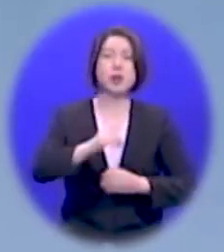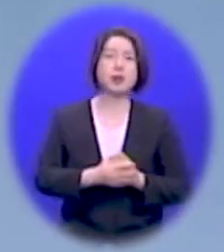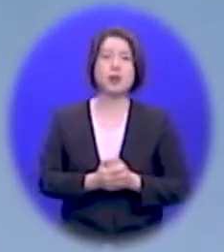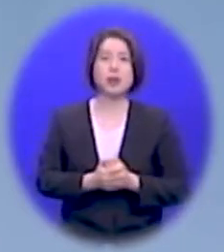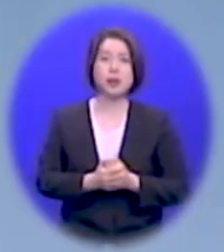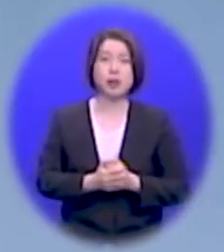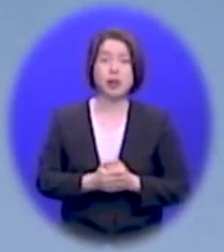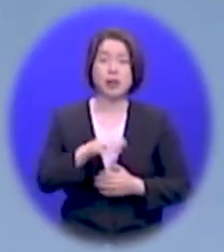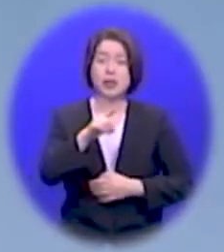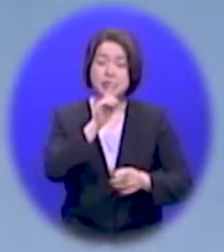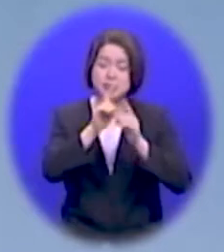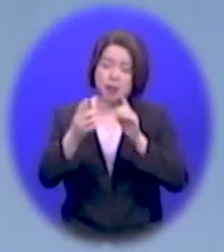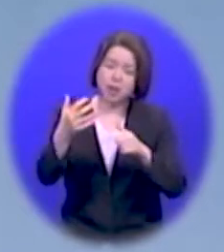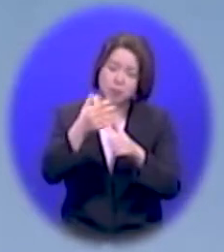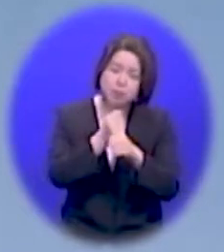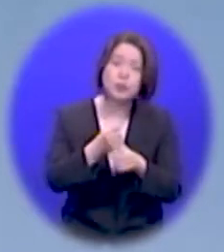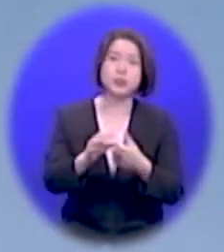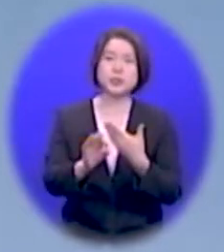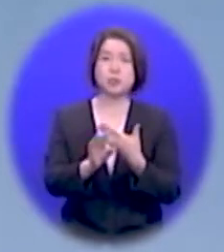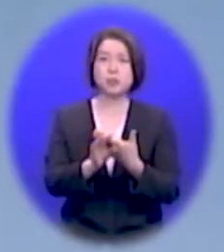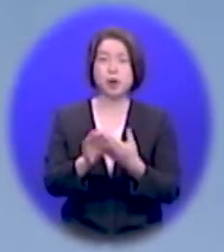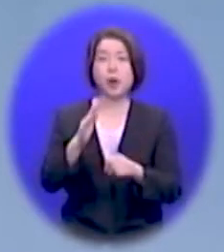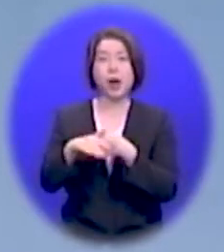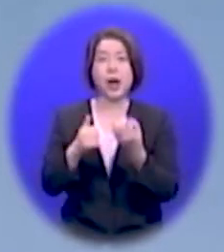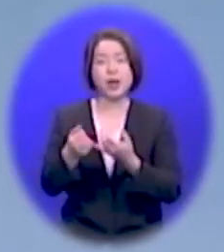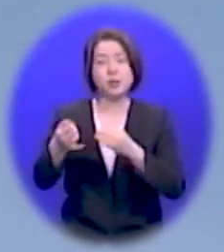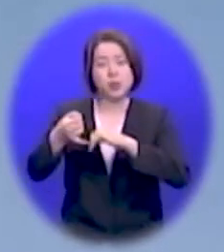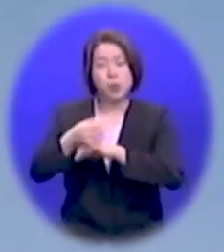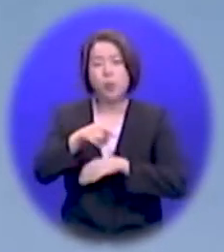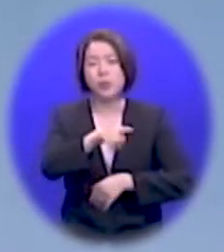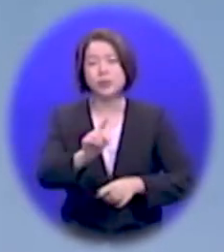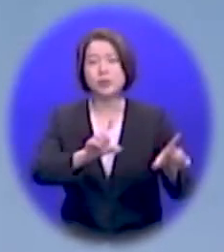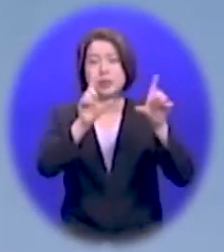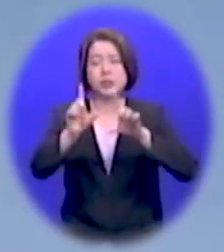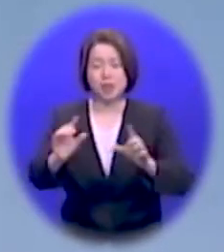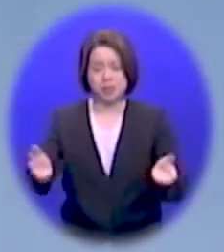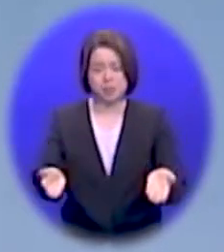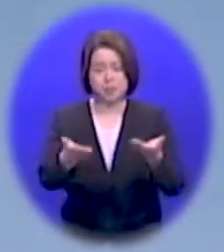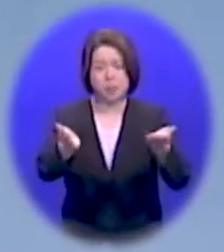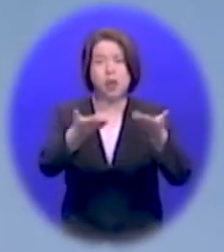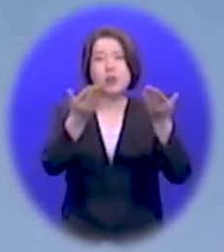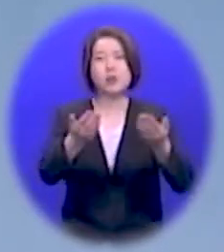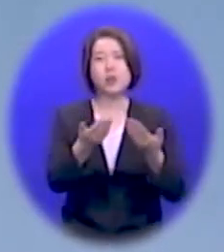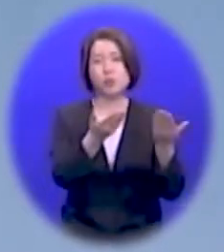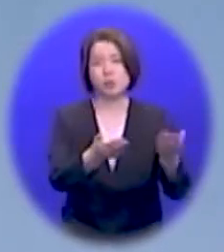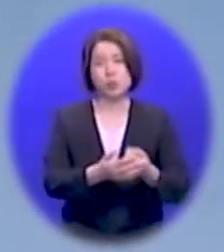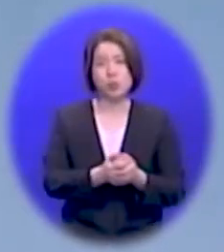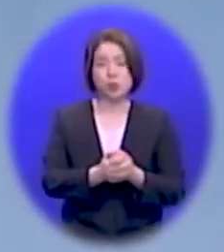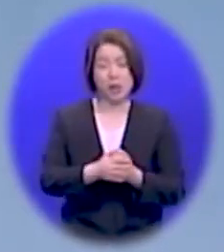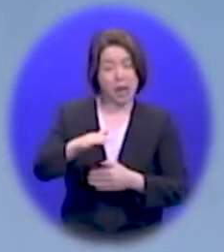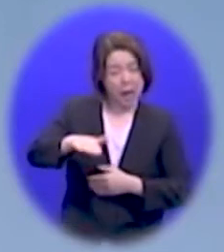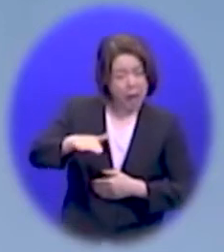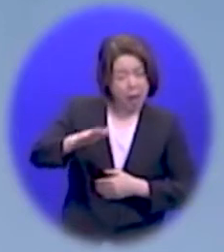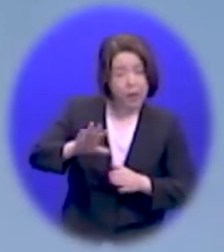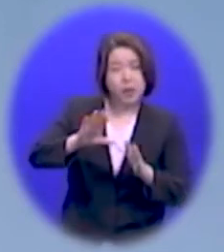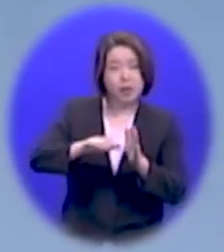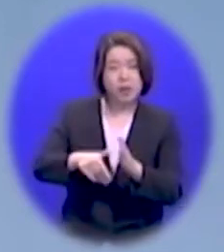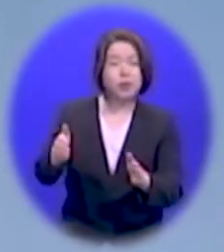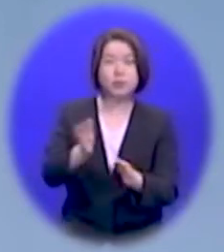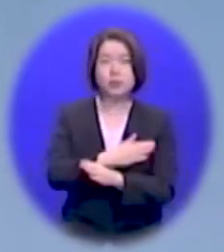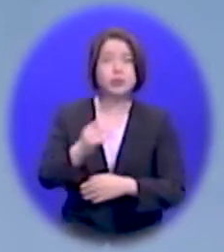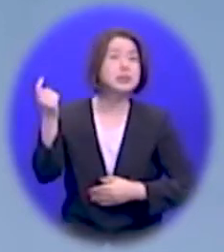역시 이 말씀 붙잡으면 하나님께서 반드시 그 삶을 일으킵니다 어릴 때부터 들었던 이야기에요